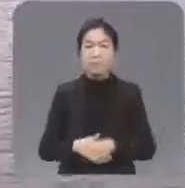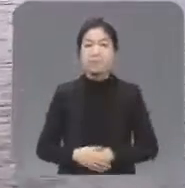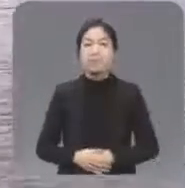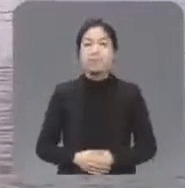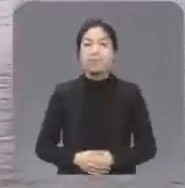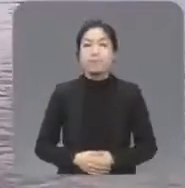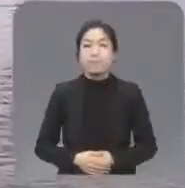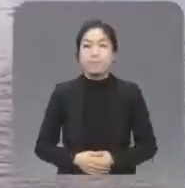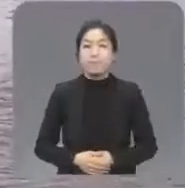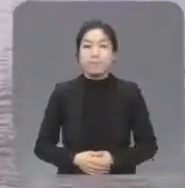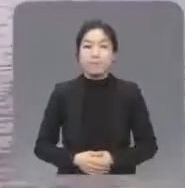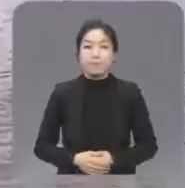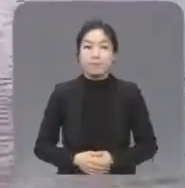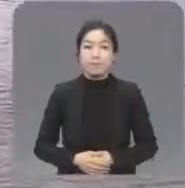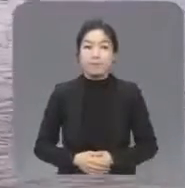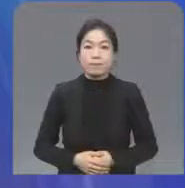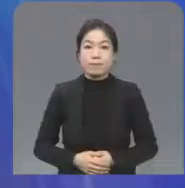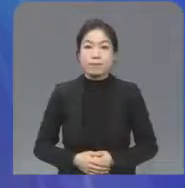뉴스 김광진입니다.